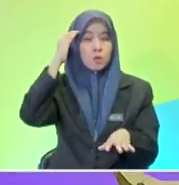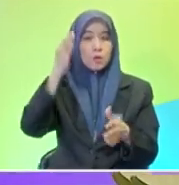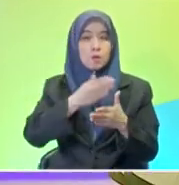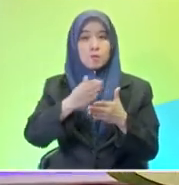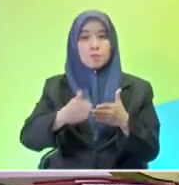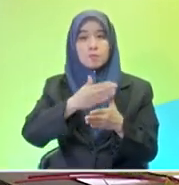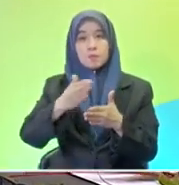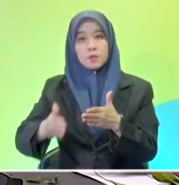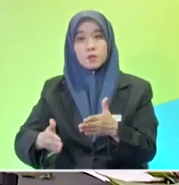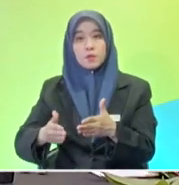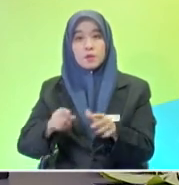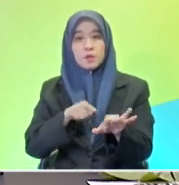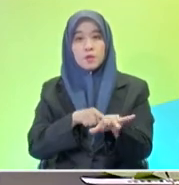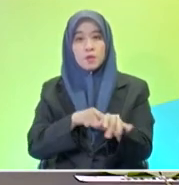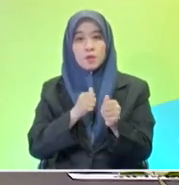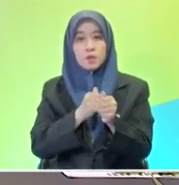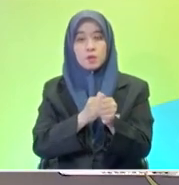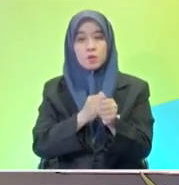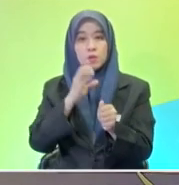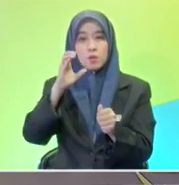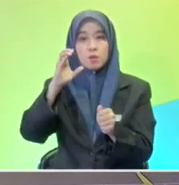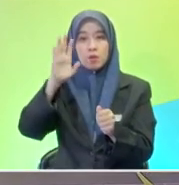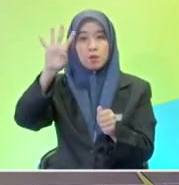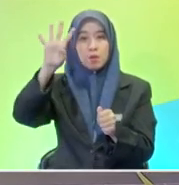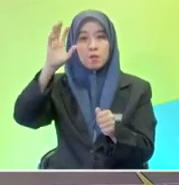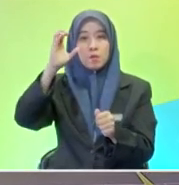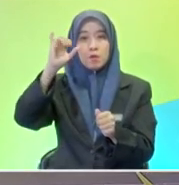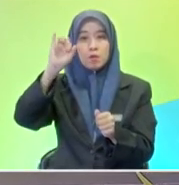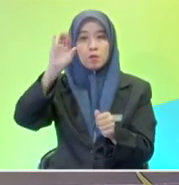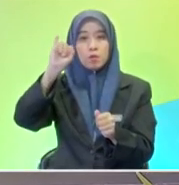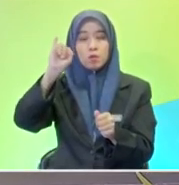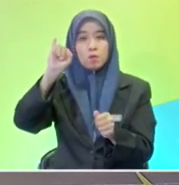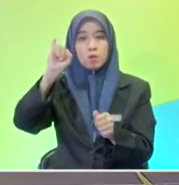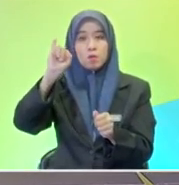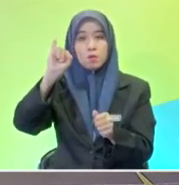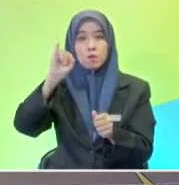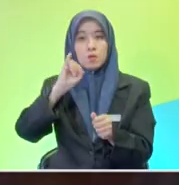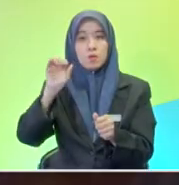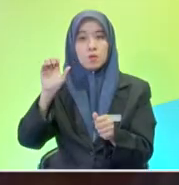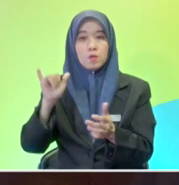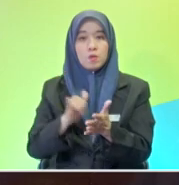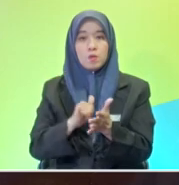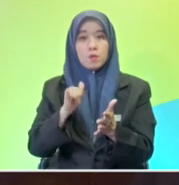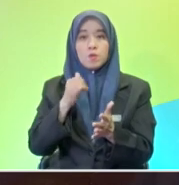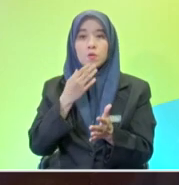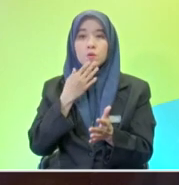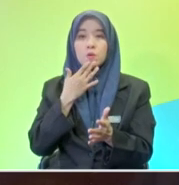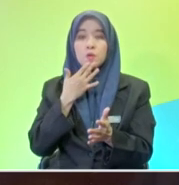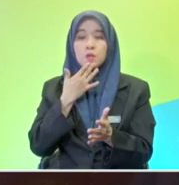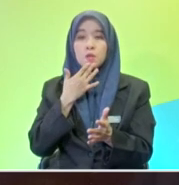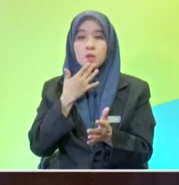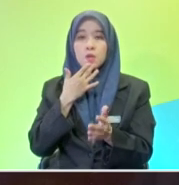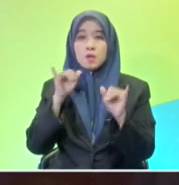daun-daun tu mengikut empat ciri yang Cikgu dah ajar tadi kan abang Kris empat ciri warna